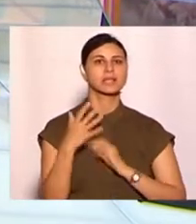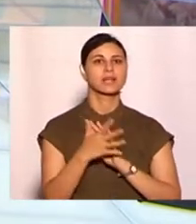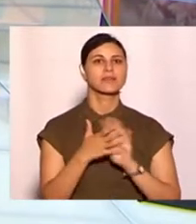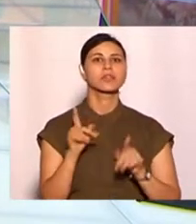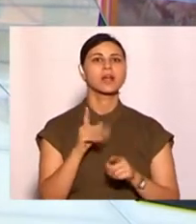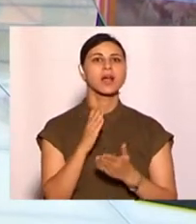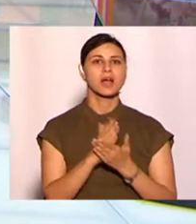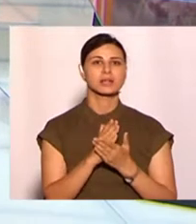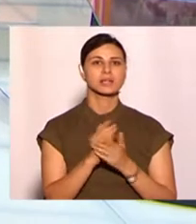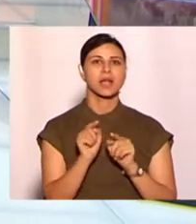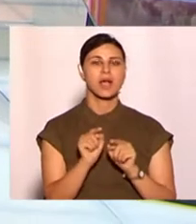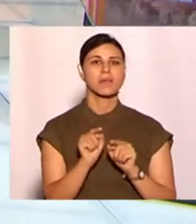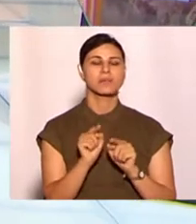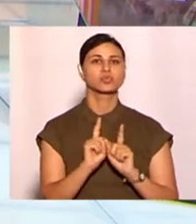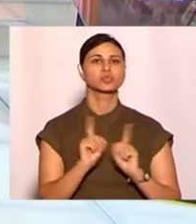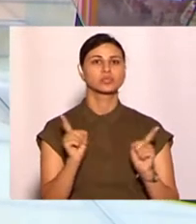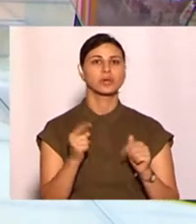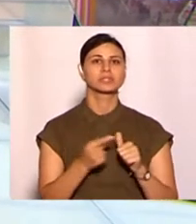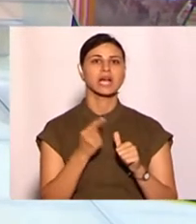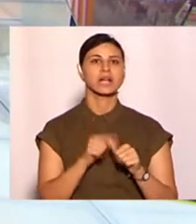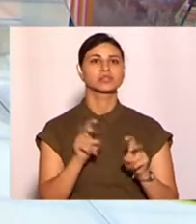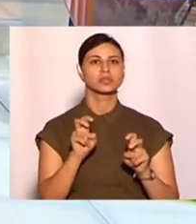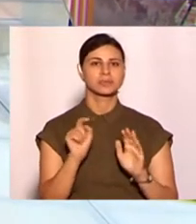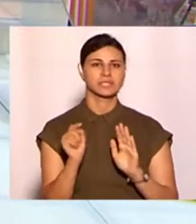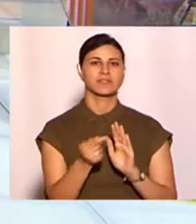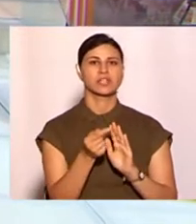გავარკვიოთ, რა იგულისხმება ამ უცნაური სახელწოდების ქვეშ.